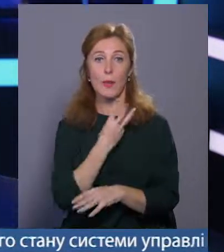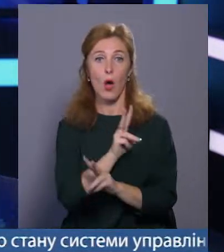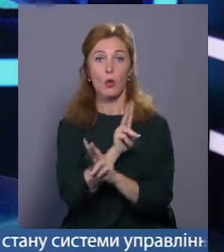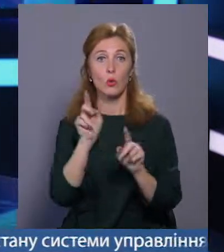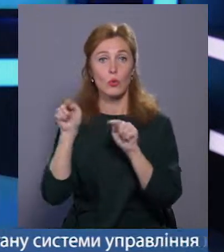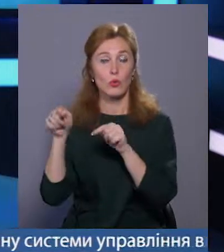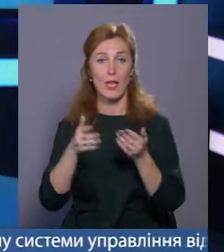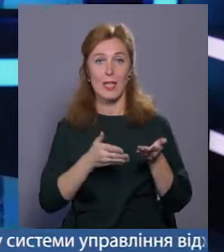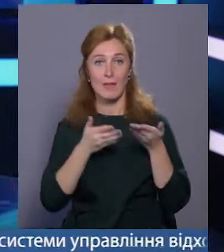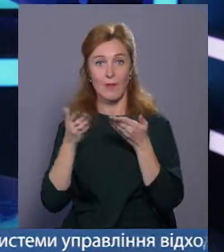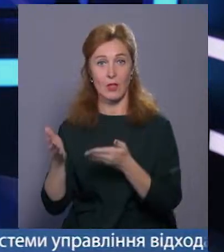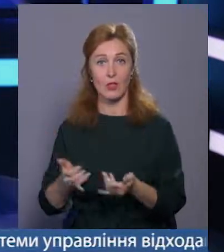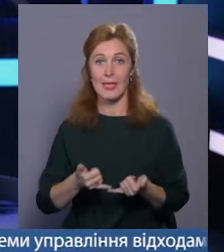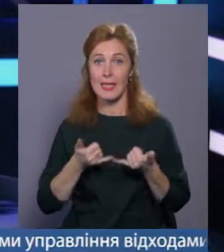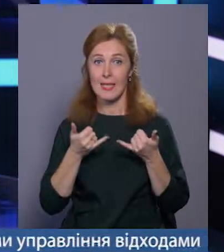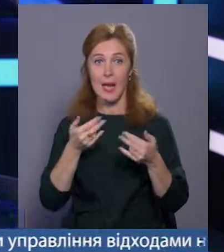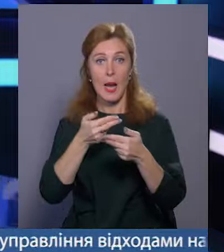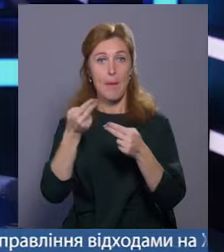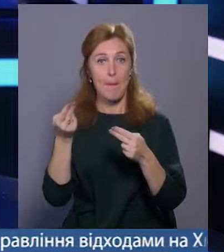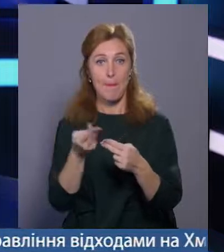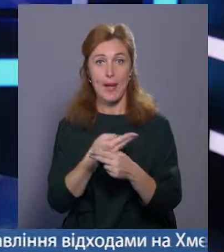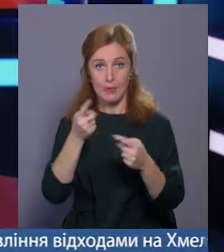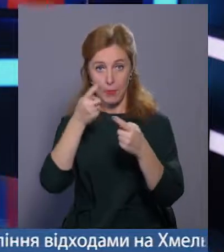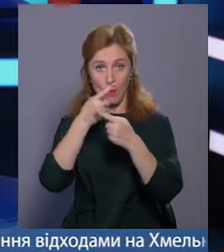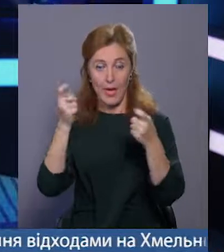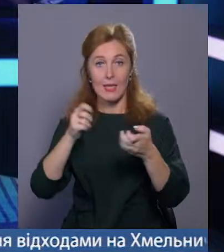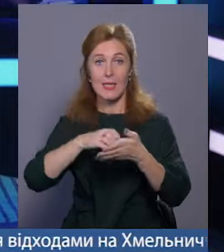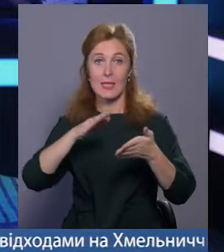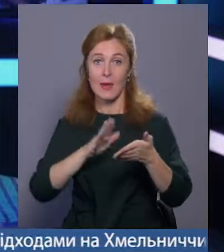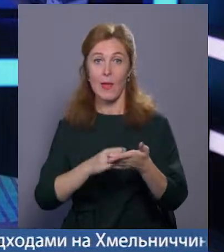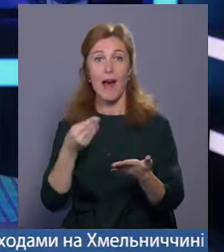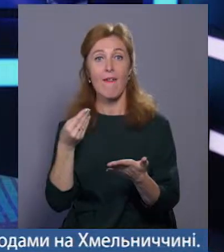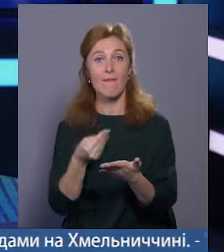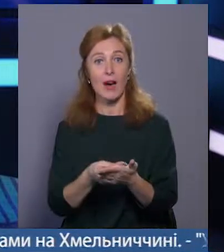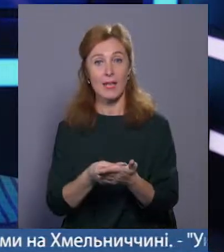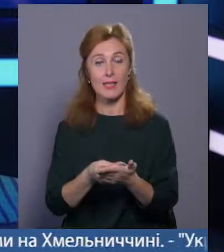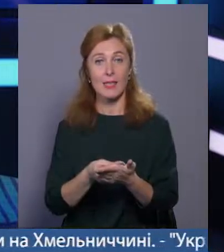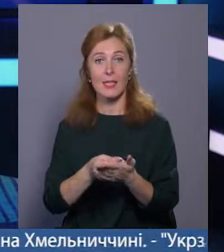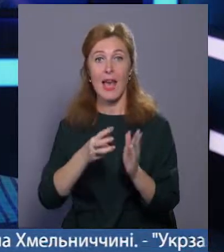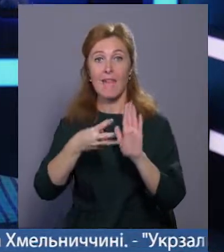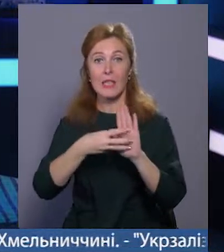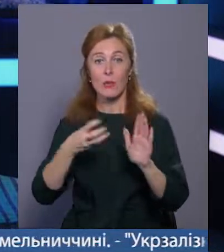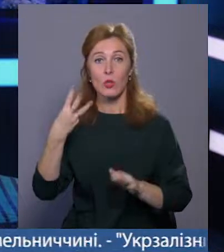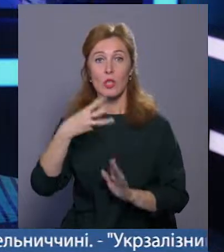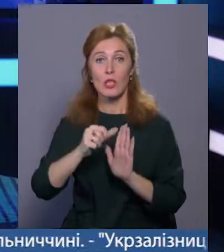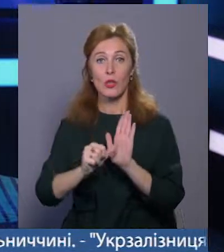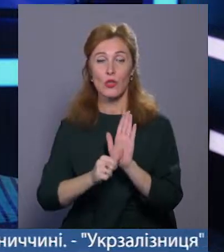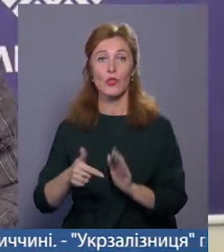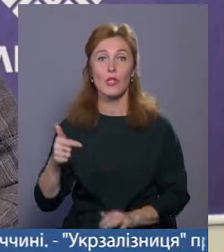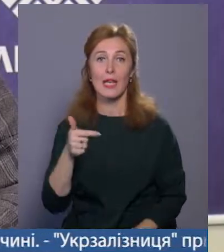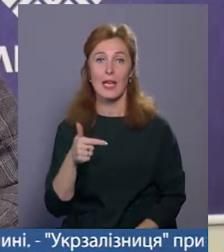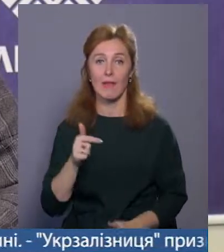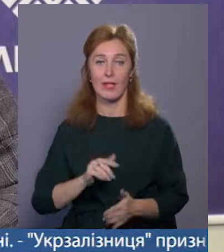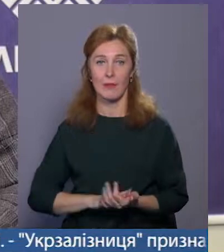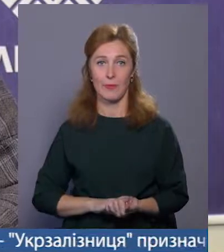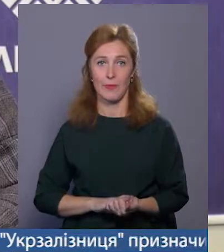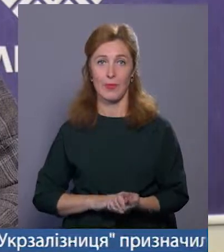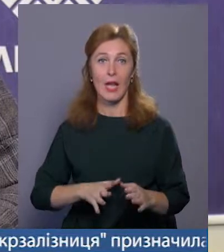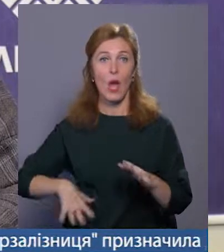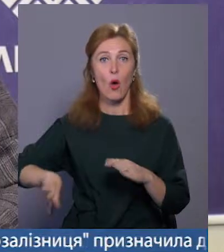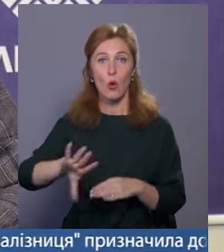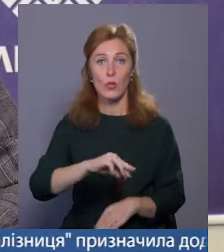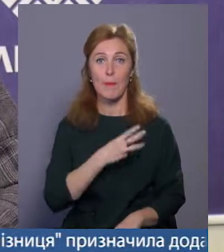звернеться. Наразі без попереднього запису. Вартість проведення тесту складає 836 гривень. Всім